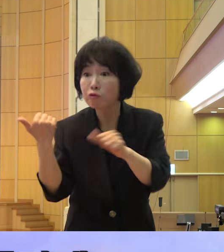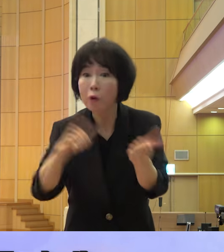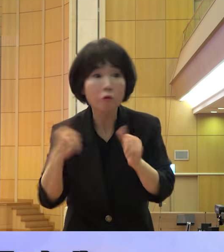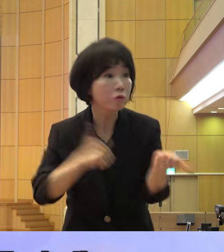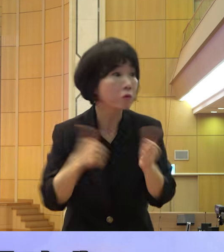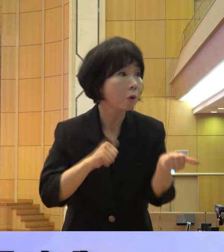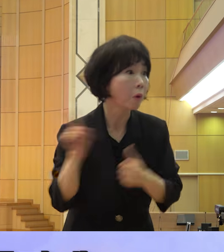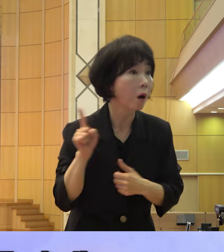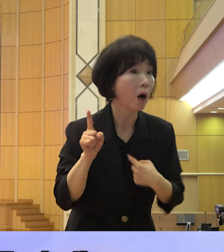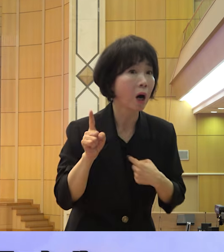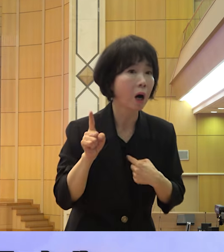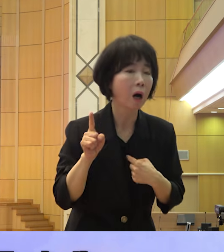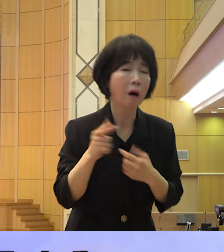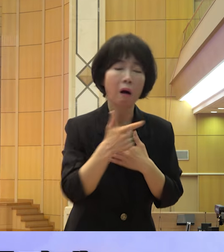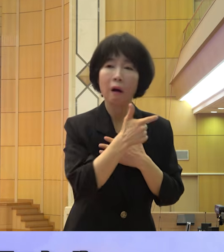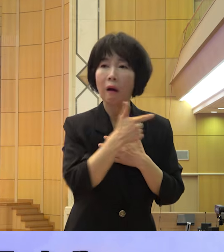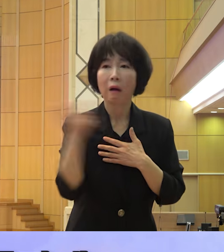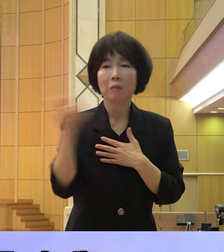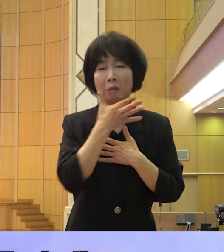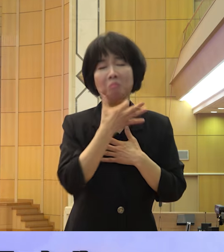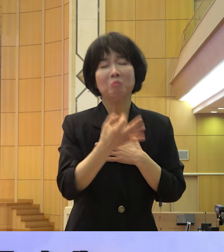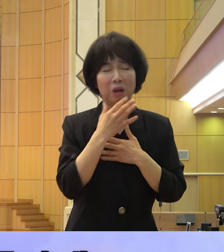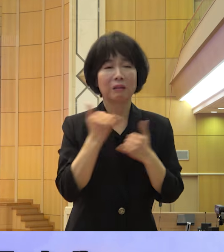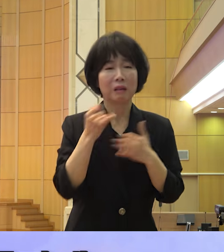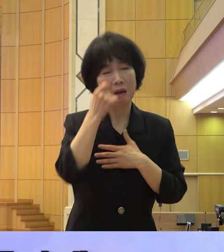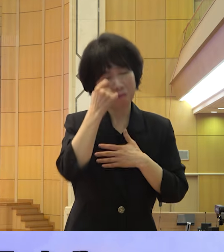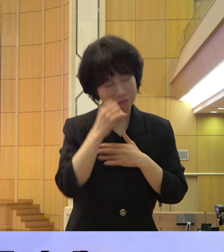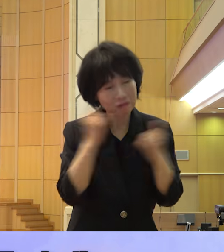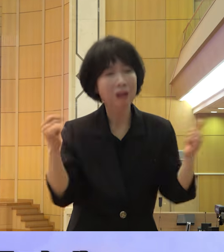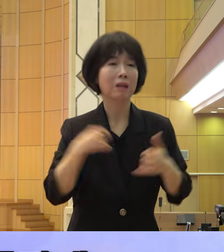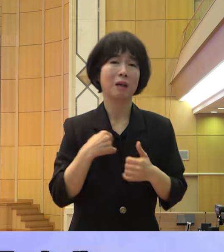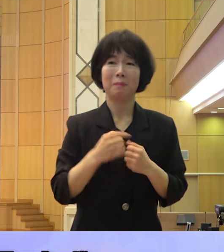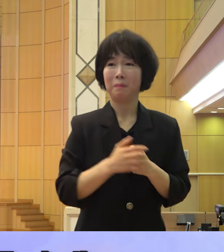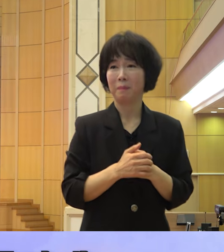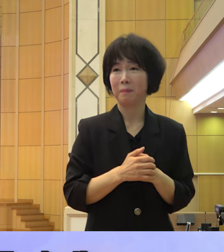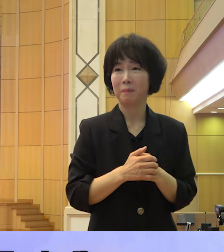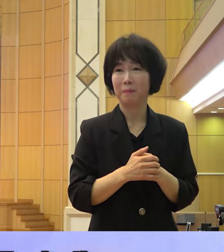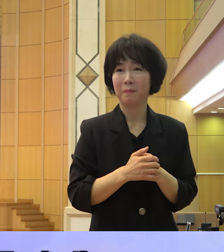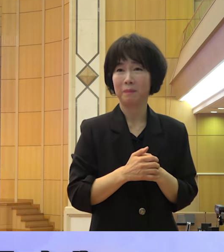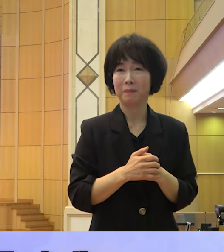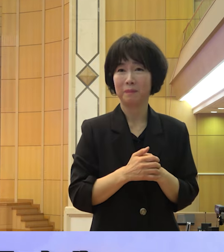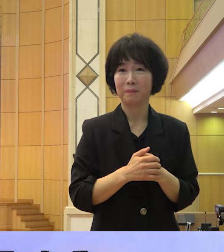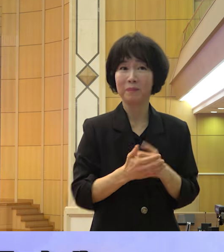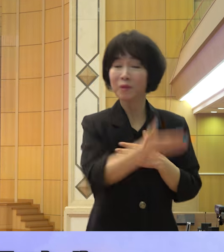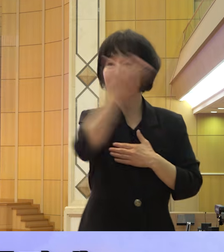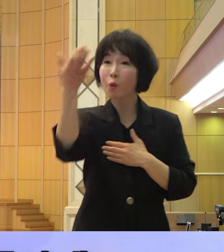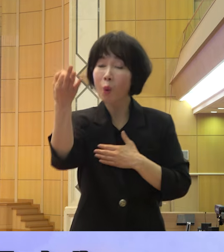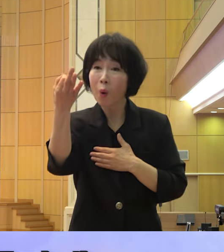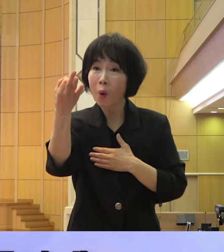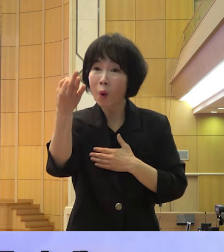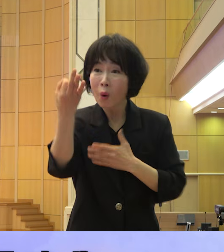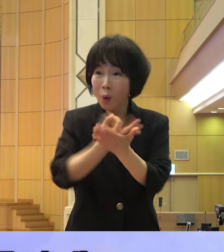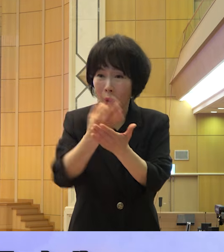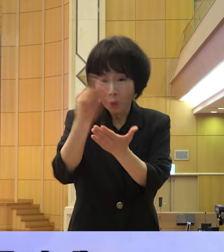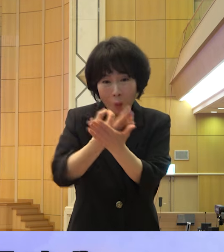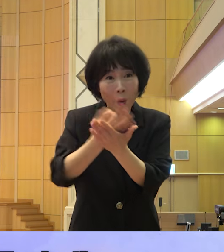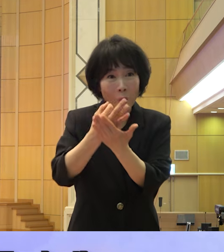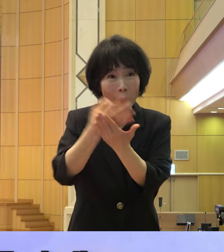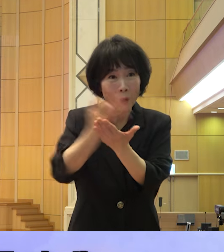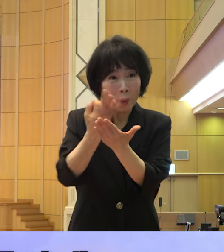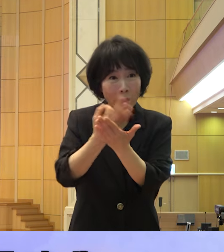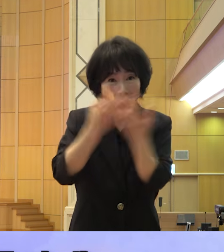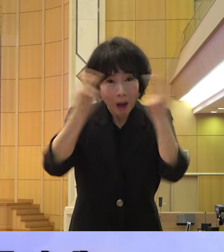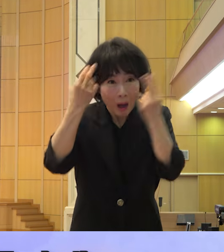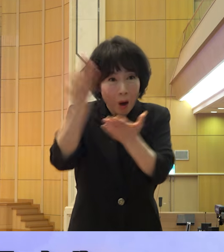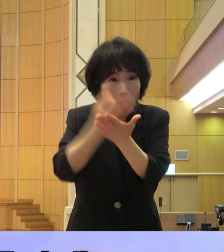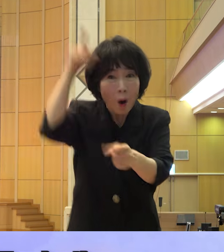죽는다면 그 사람처럼 불쌍하고 불행한 사람은 없어요. 우리가 뭐 돈을 위해서, 돈 모으기 위해서